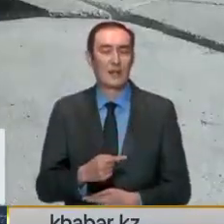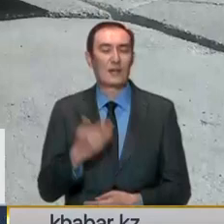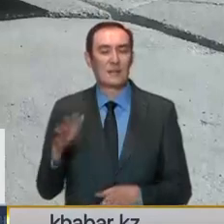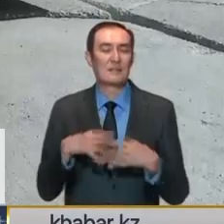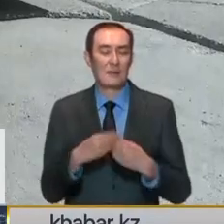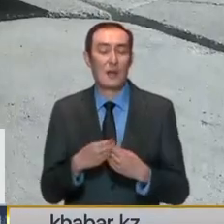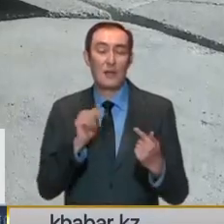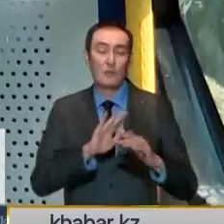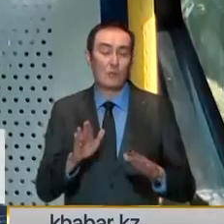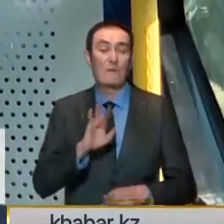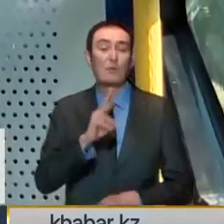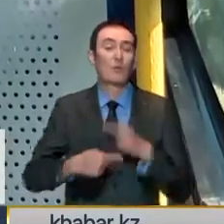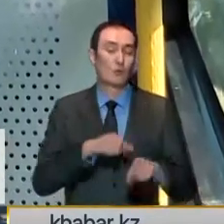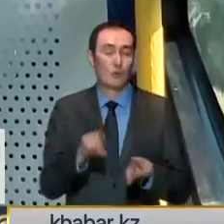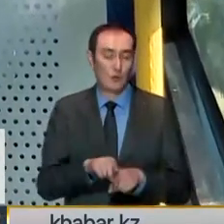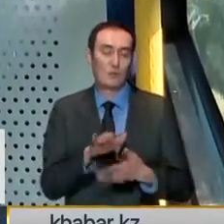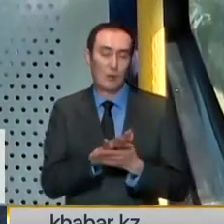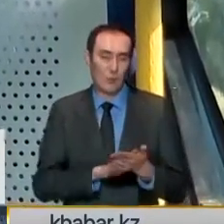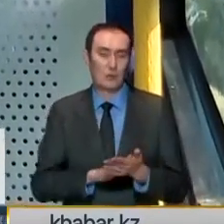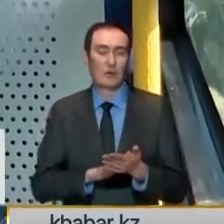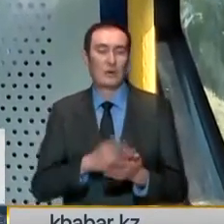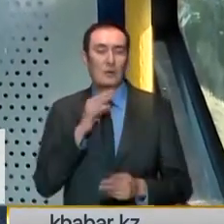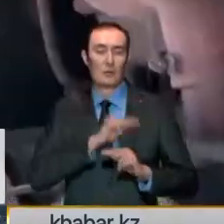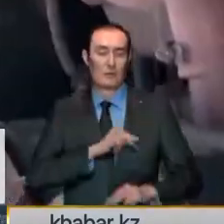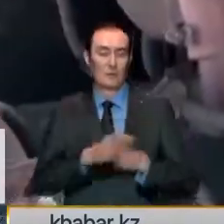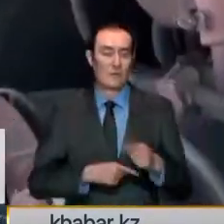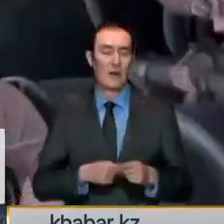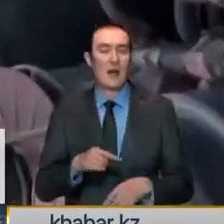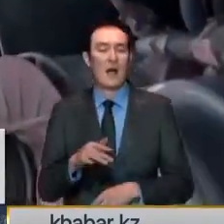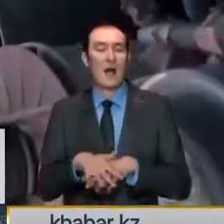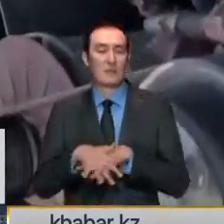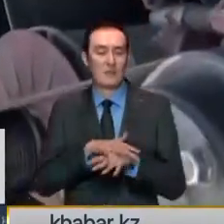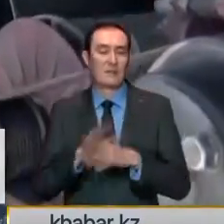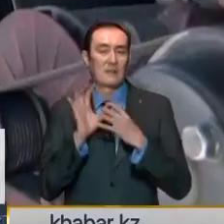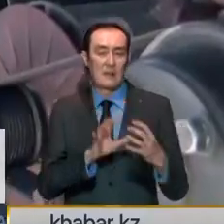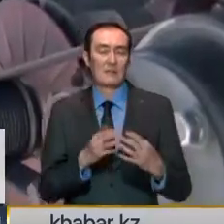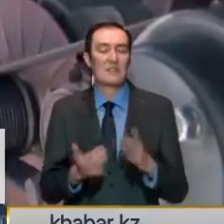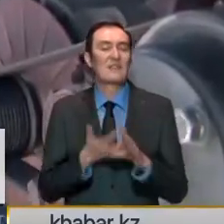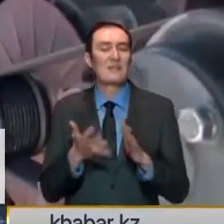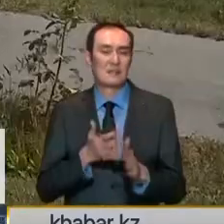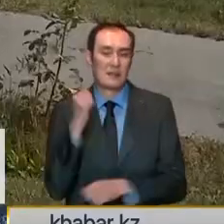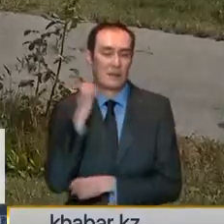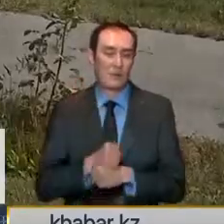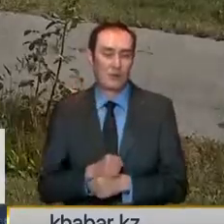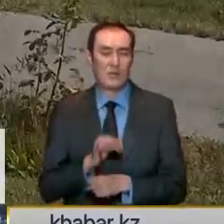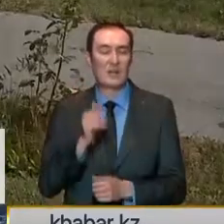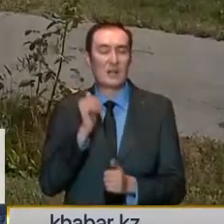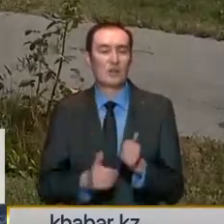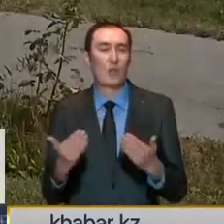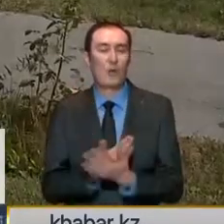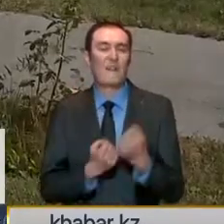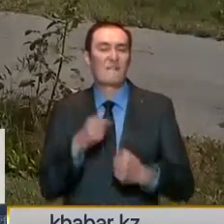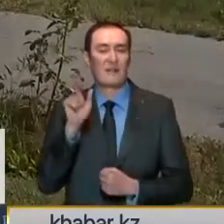не против, чтобы внуки продолжили трудовую традицию. Сфера общественного транспорта испытывает дефицит кадров, и каждый